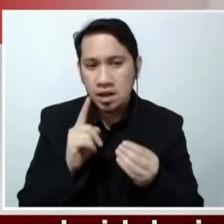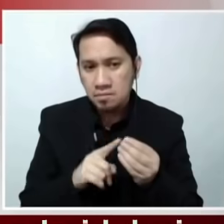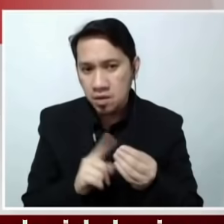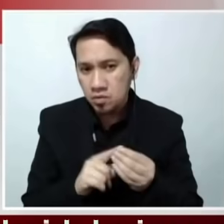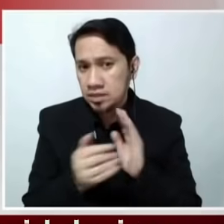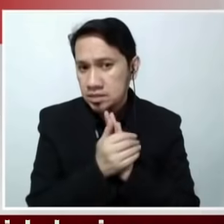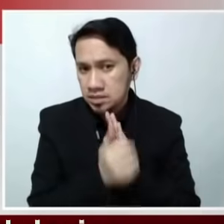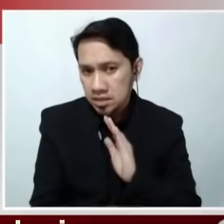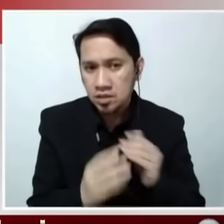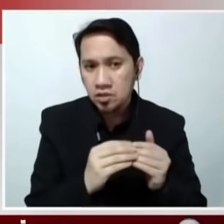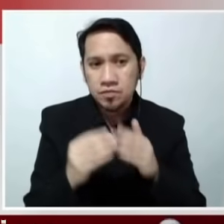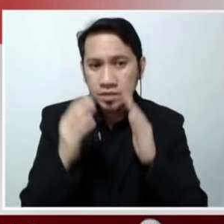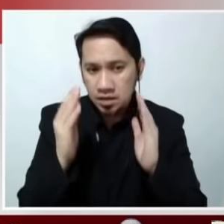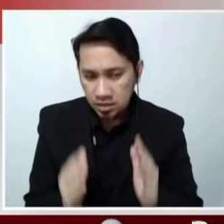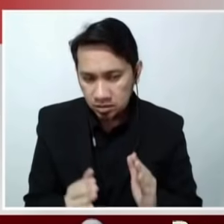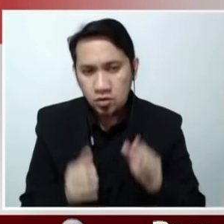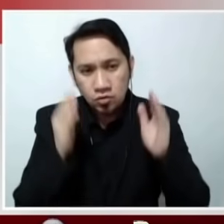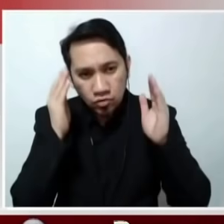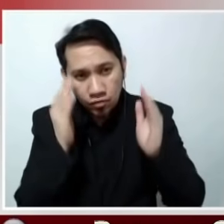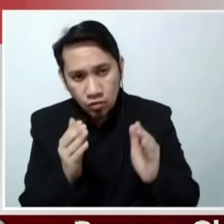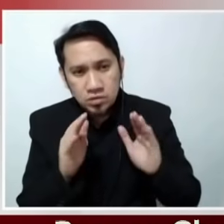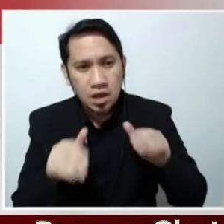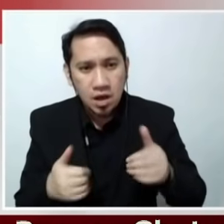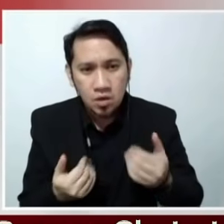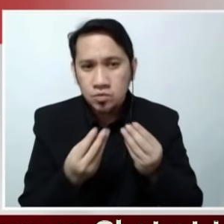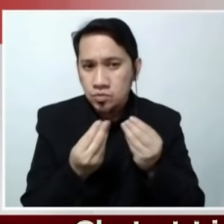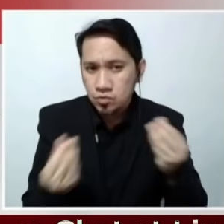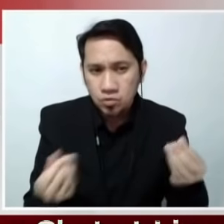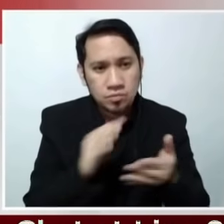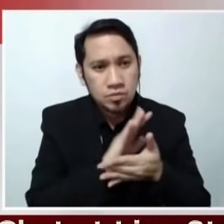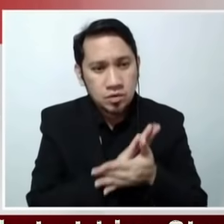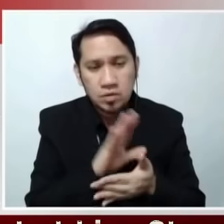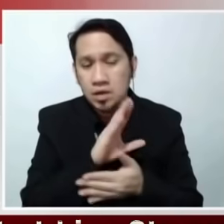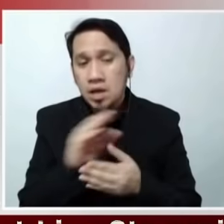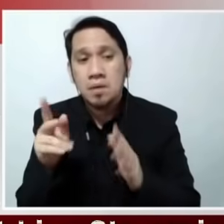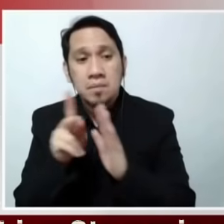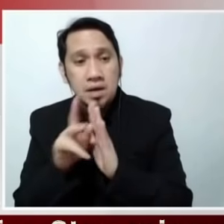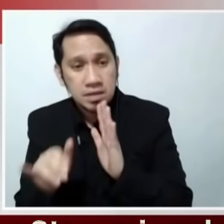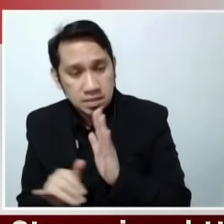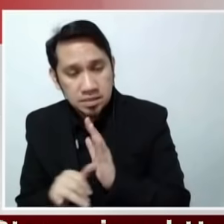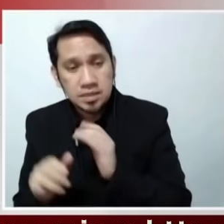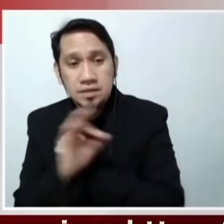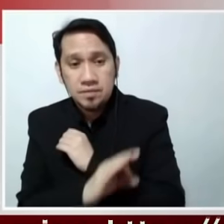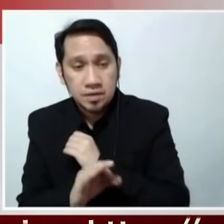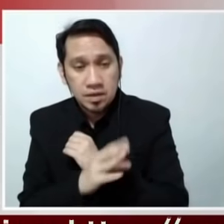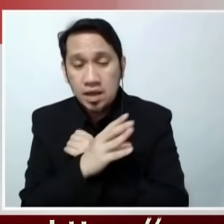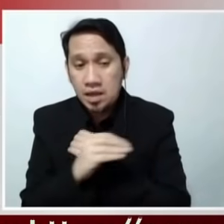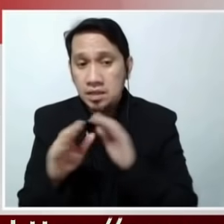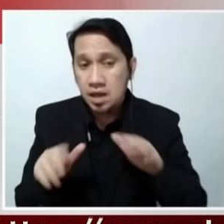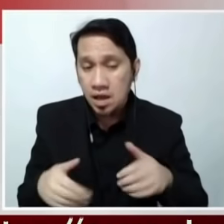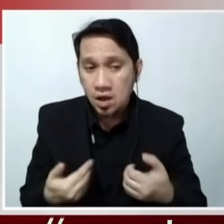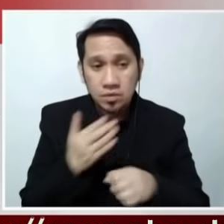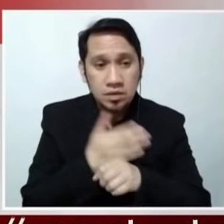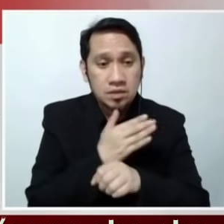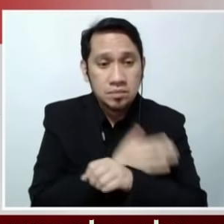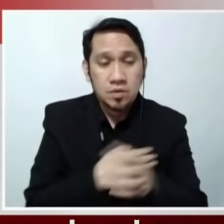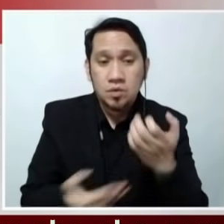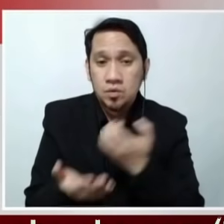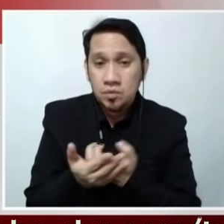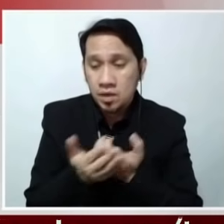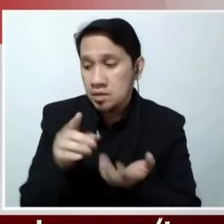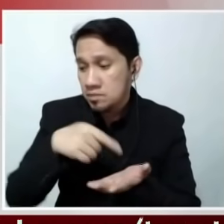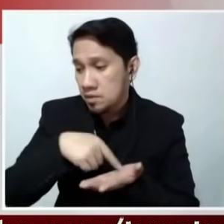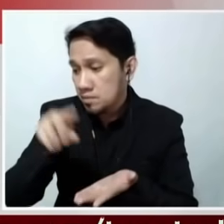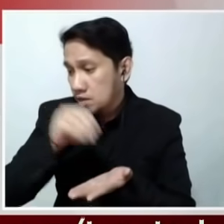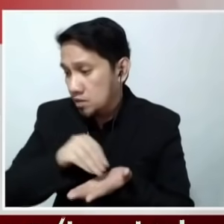ng bansa para tutukan ng pandemya, korupsyon, foreign policy, pagbangon ng ekonomiya, pagbabayad ng mga utang ng bansa at